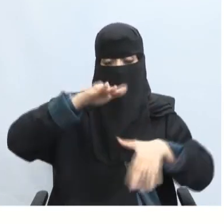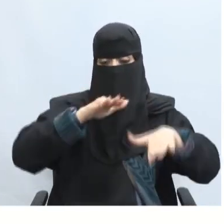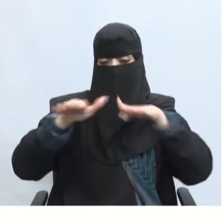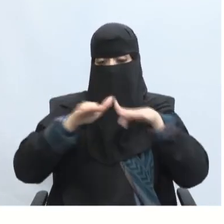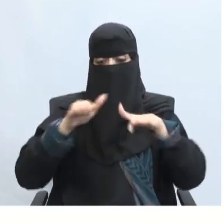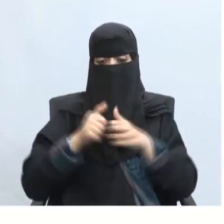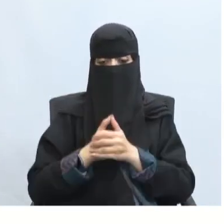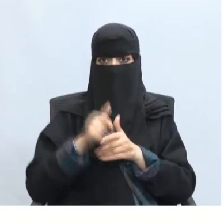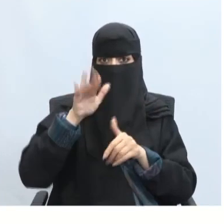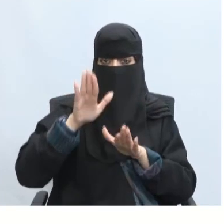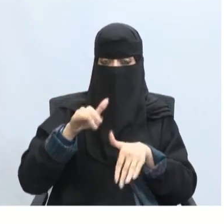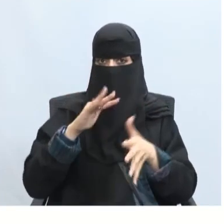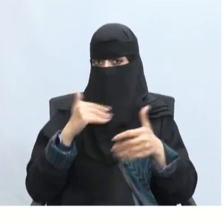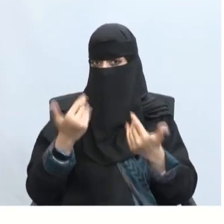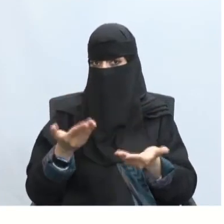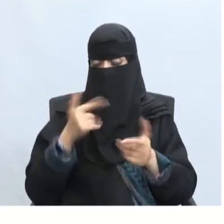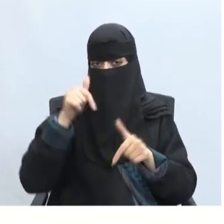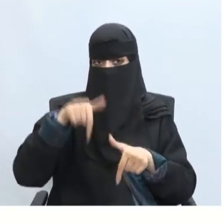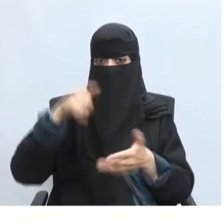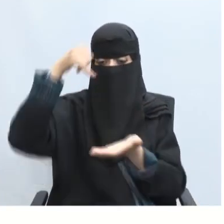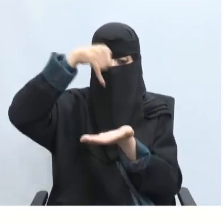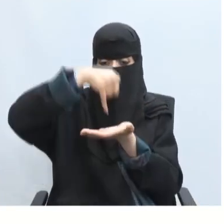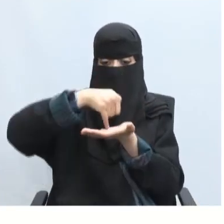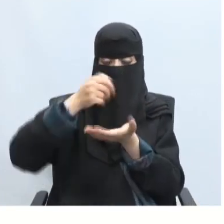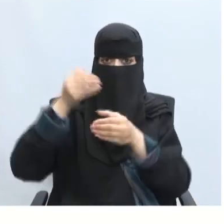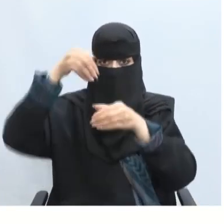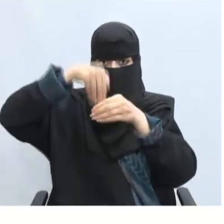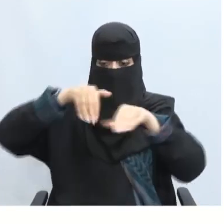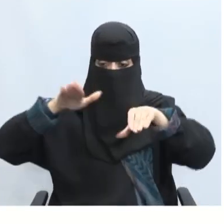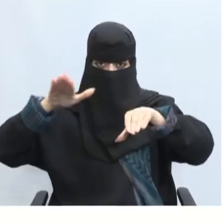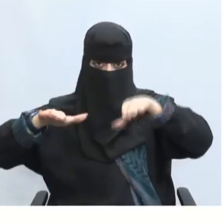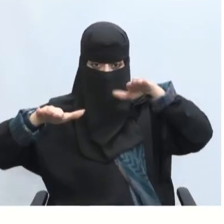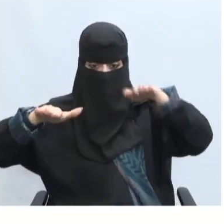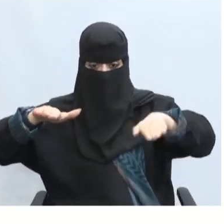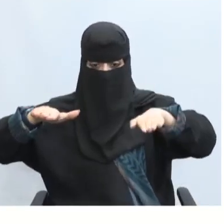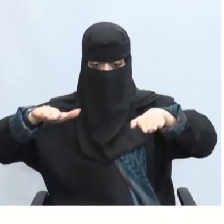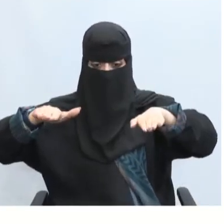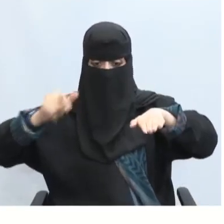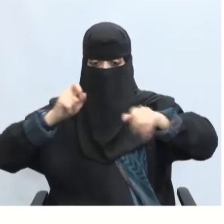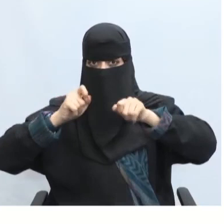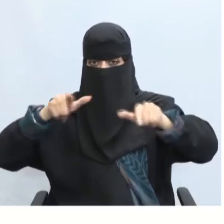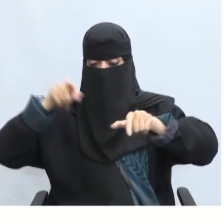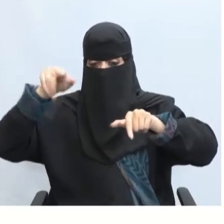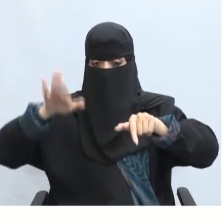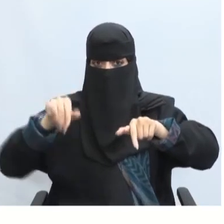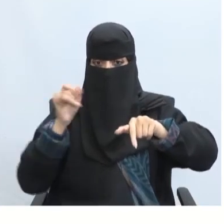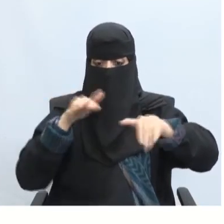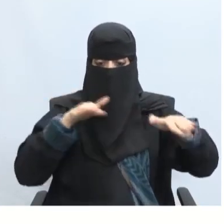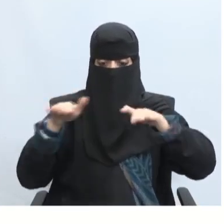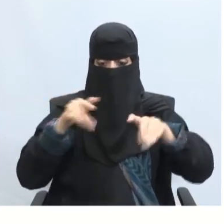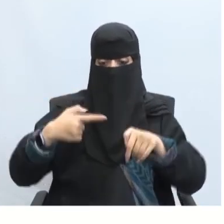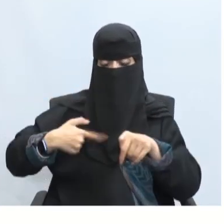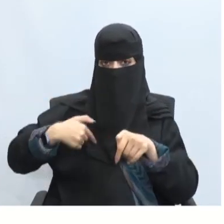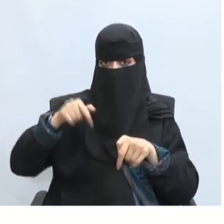الزلزاليه ماذا يعني ذلك حيث تتمركز في داخل الصفيحه ويطلق